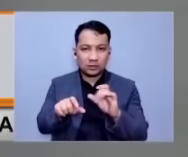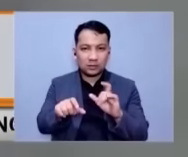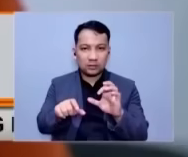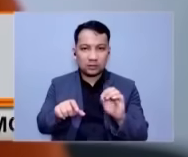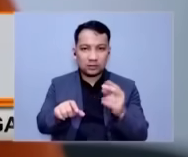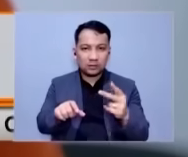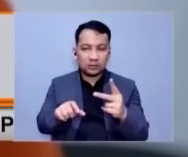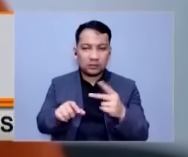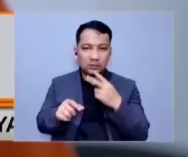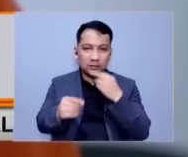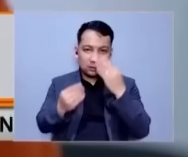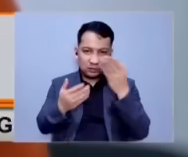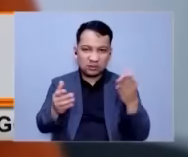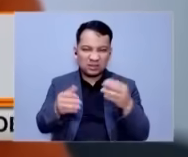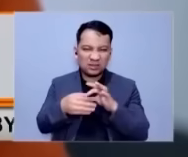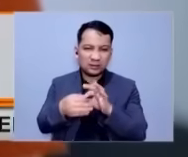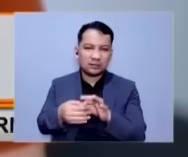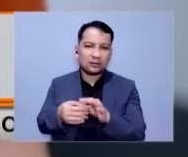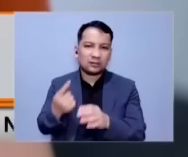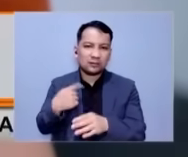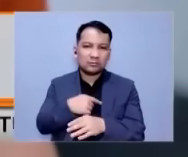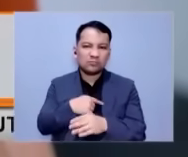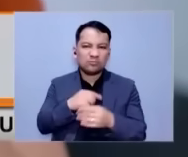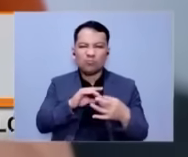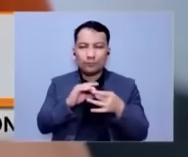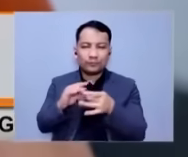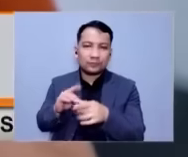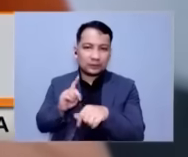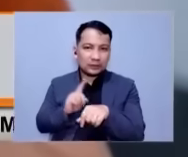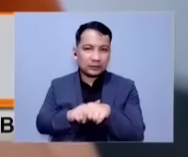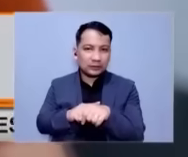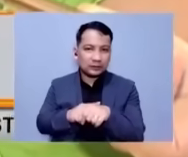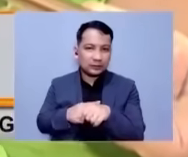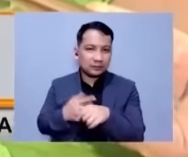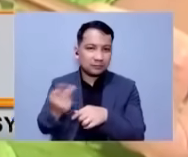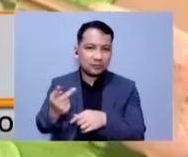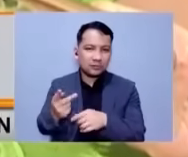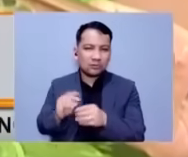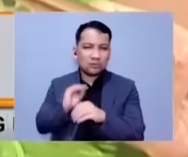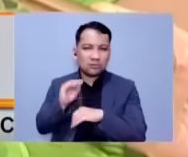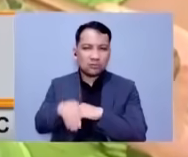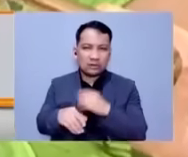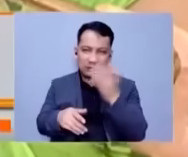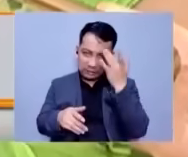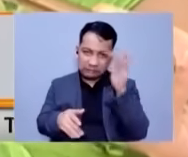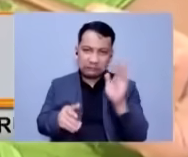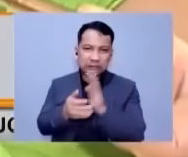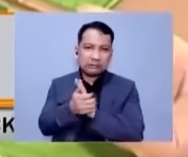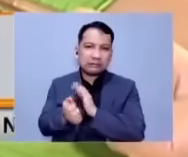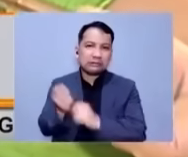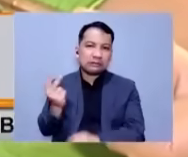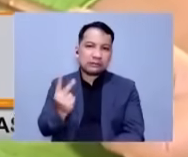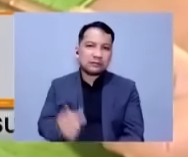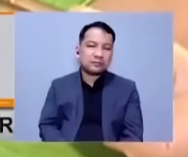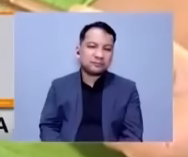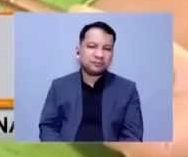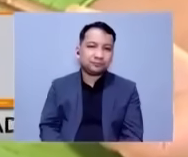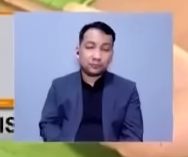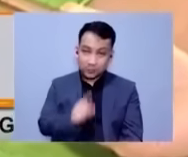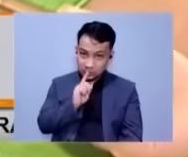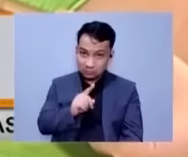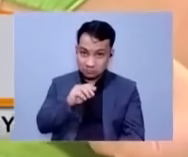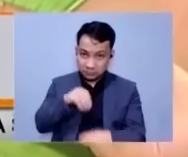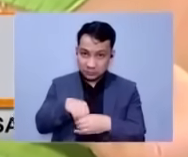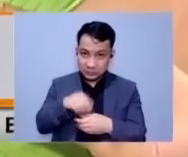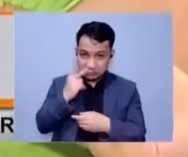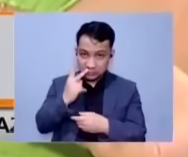the Our timing. Their yeah. humor is aligned. Their timing, sobrang galing. Galing nilang dalawa and we're really rooting for them and